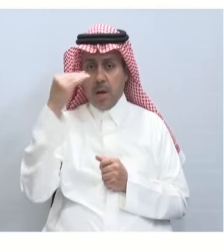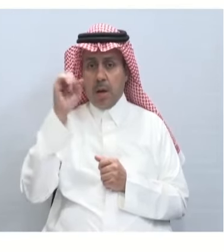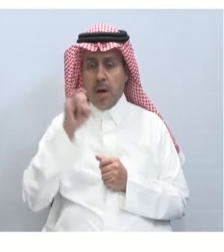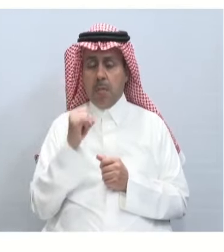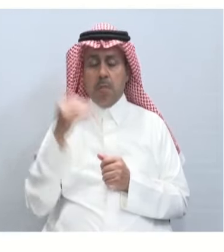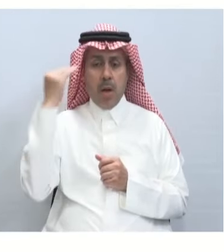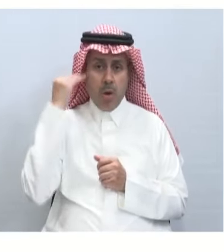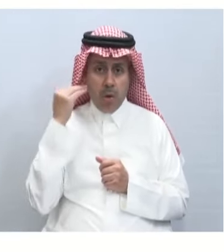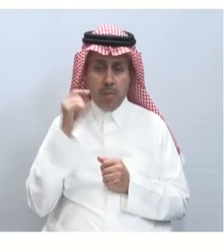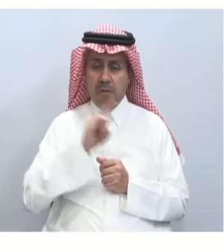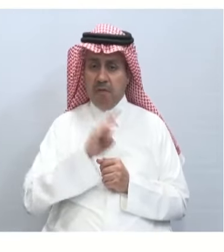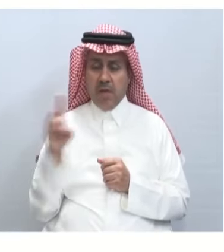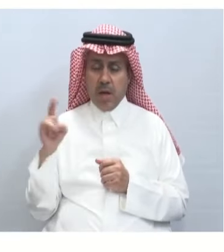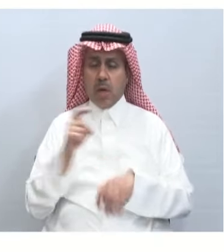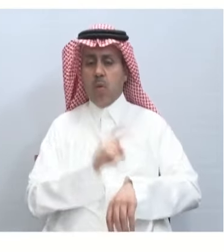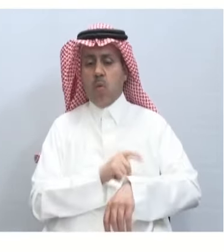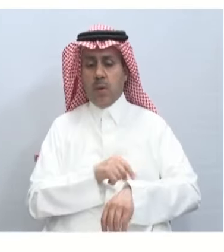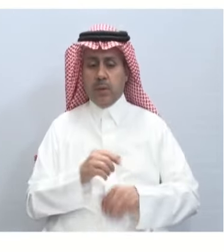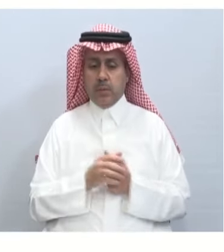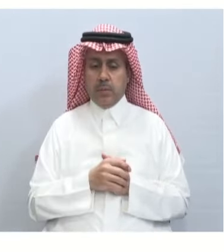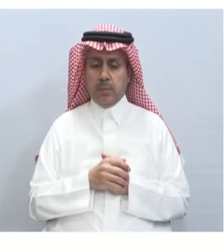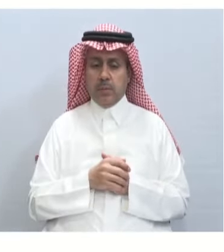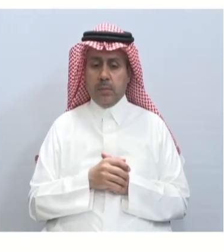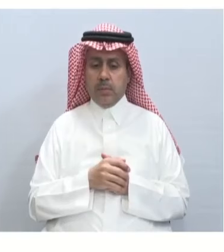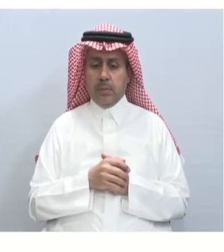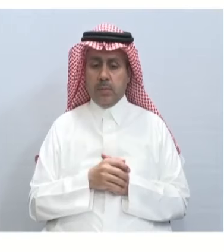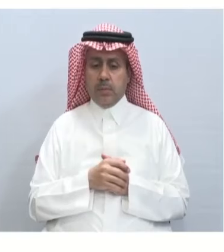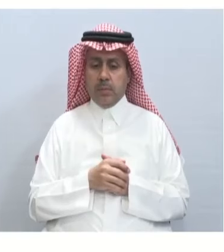غير وقته